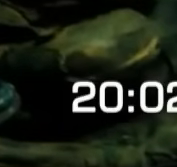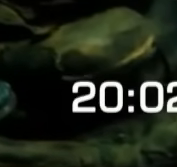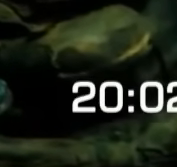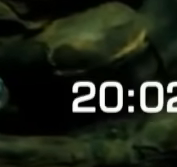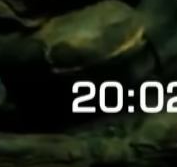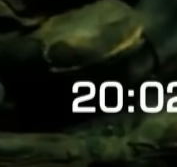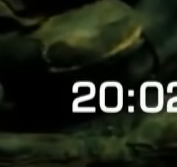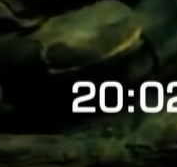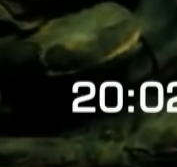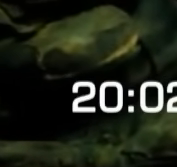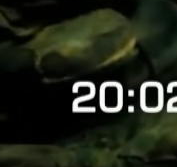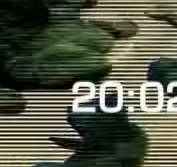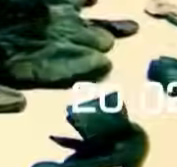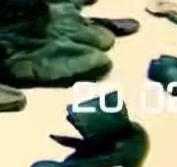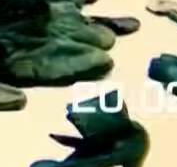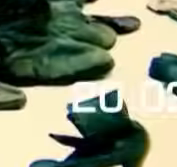შეემატა.